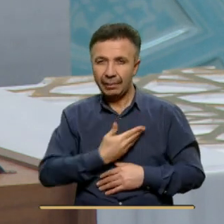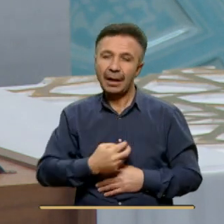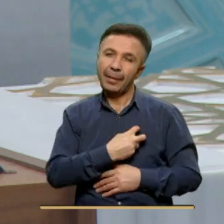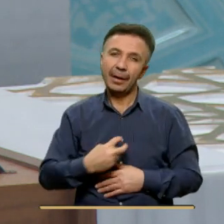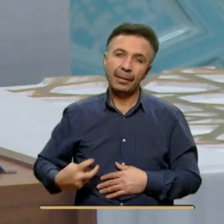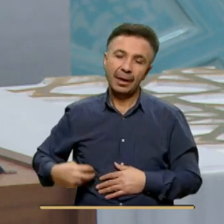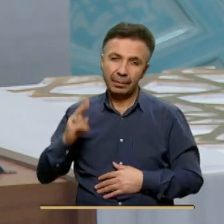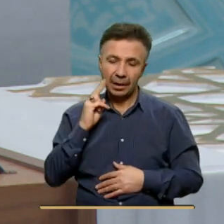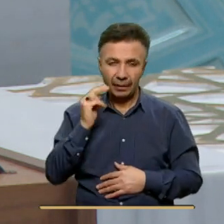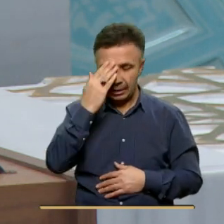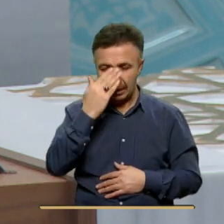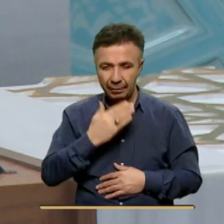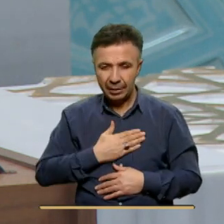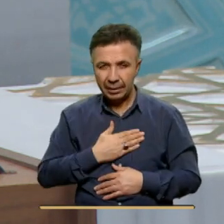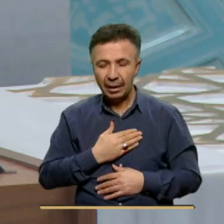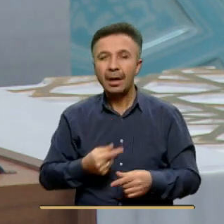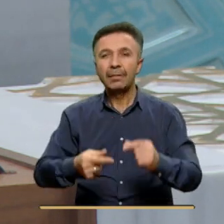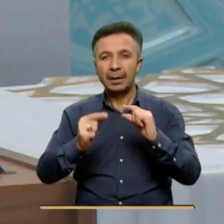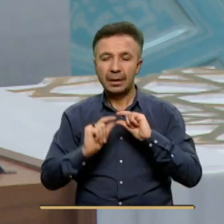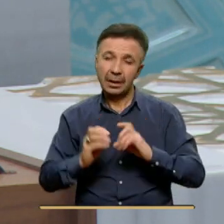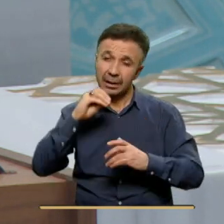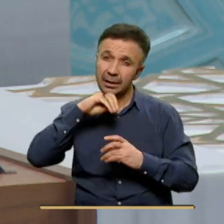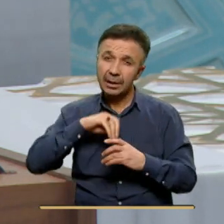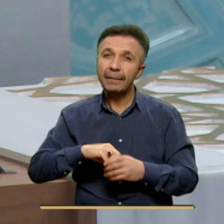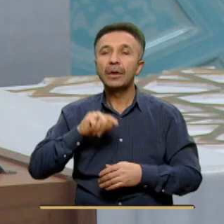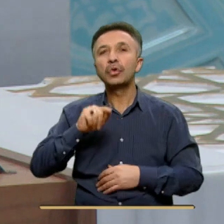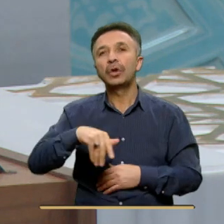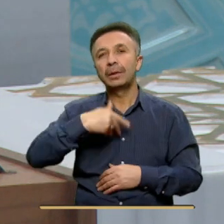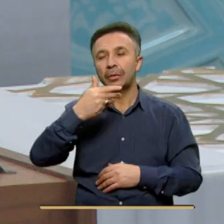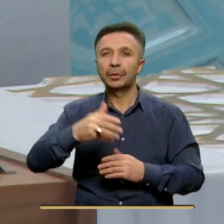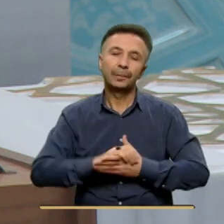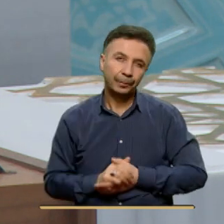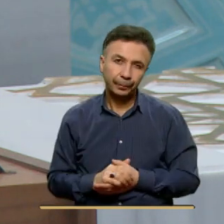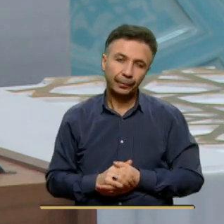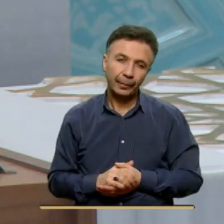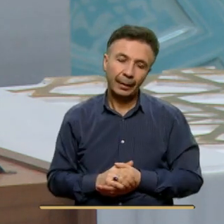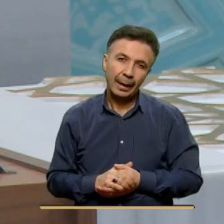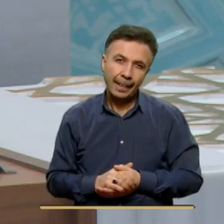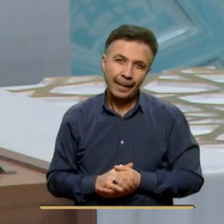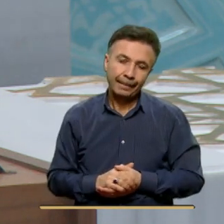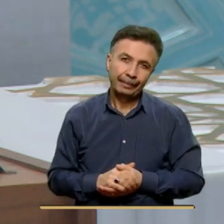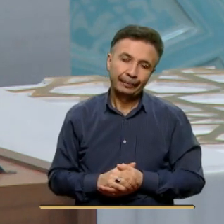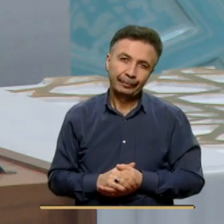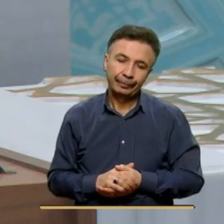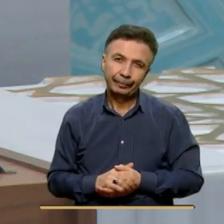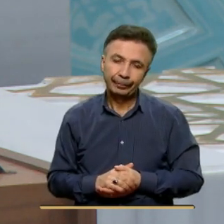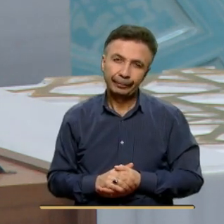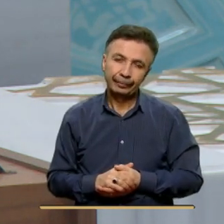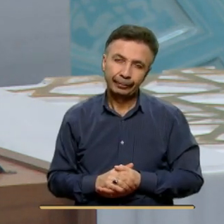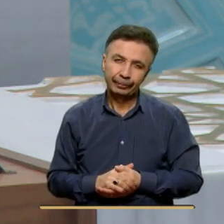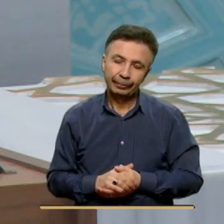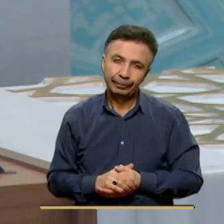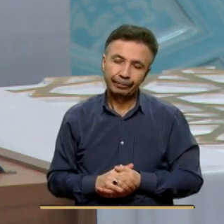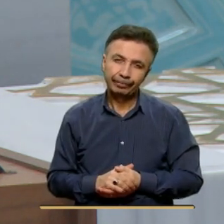aleyhissalatu vesselam Efendimiz bir hadisi şeriflerinde şöyle buyuruyor. Ragime enfu, ragime enfu,